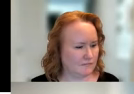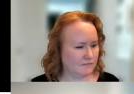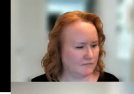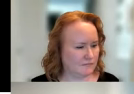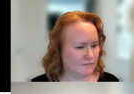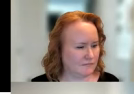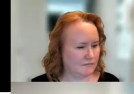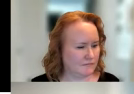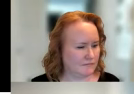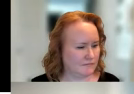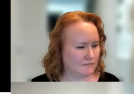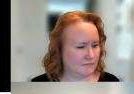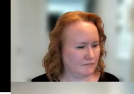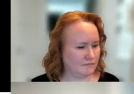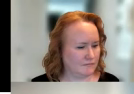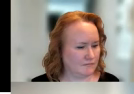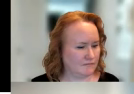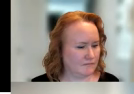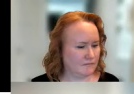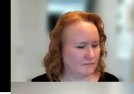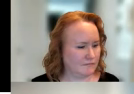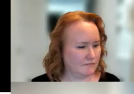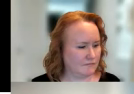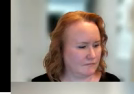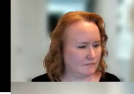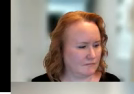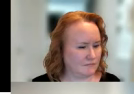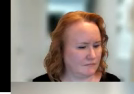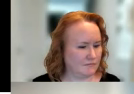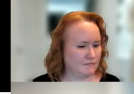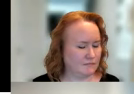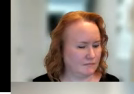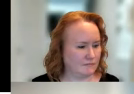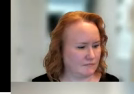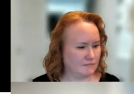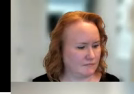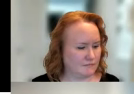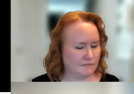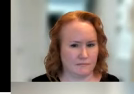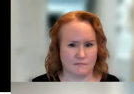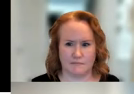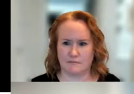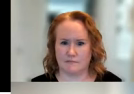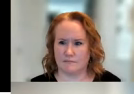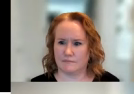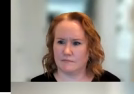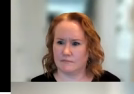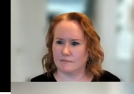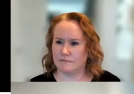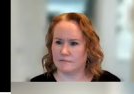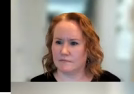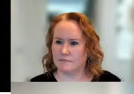ved tilgjengelighetsdirektivet. Vi skal her blant annet se nærmere på hvilke typer varer og tjenester som omfattet av